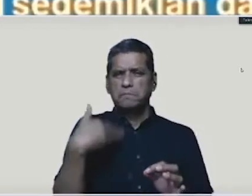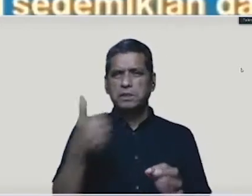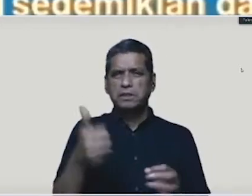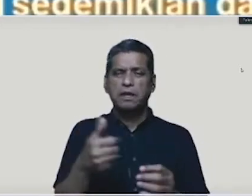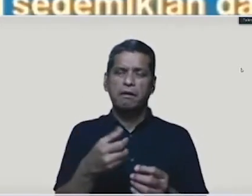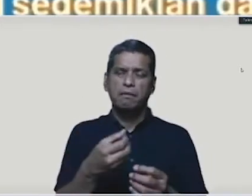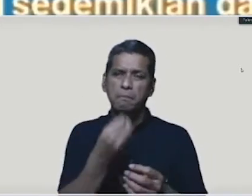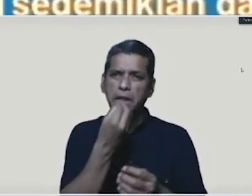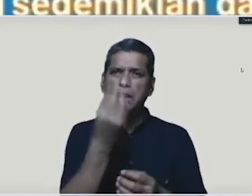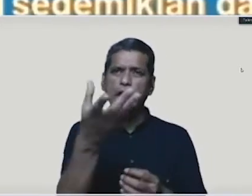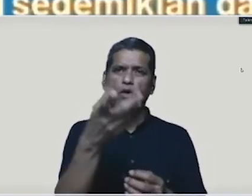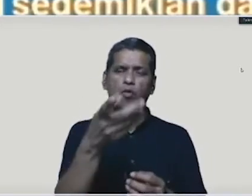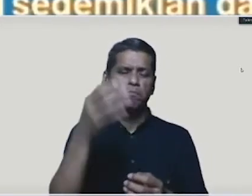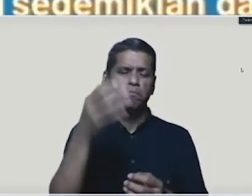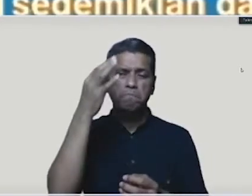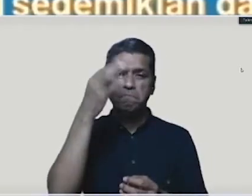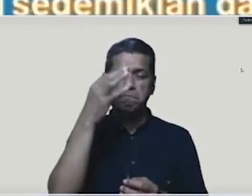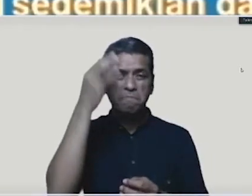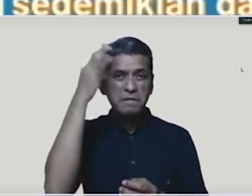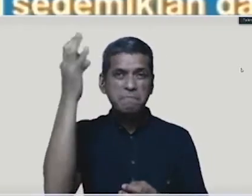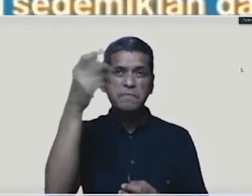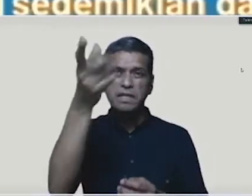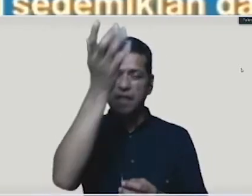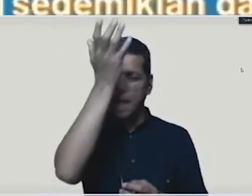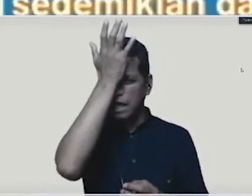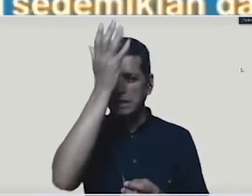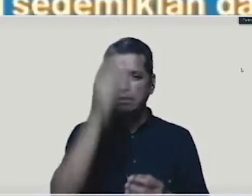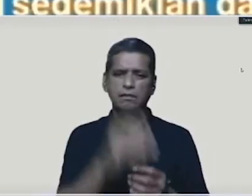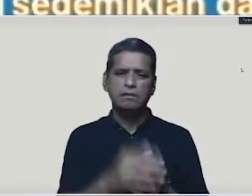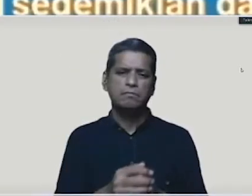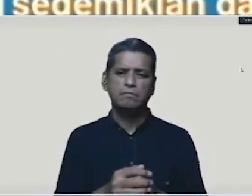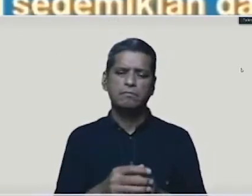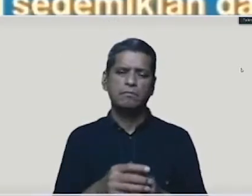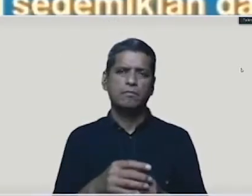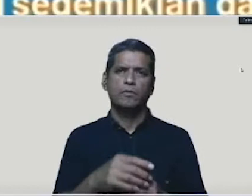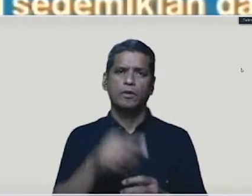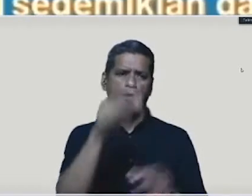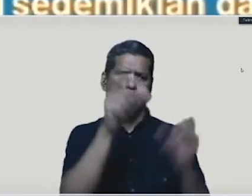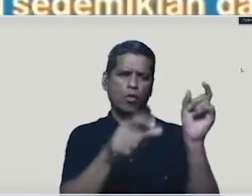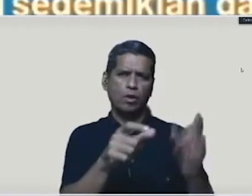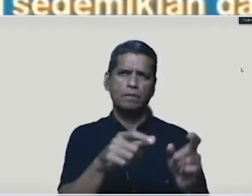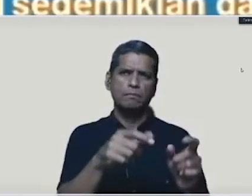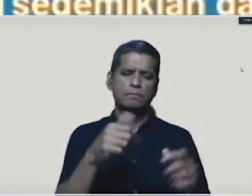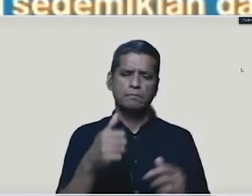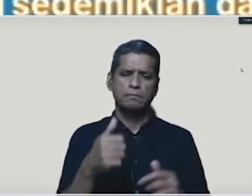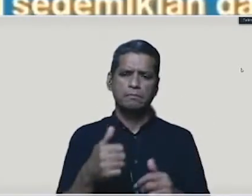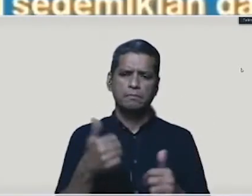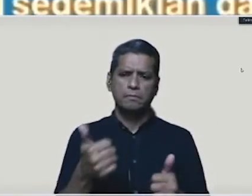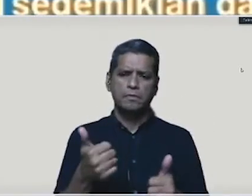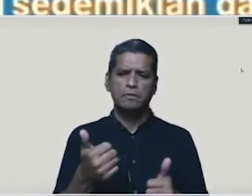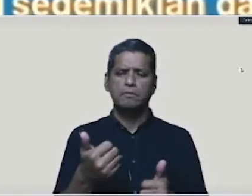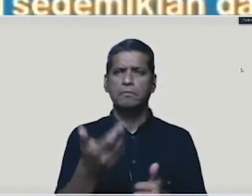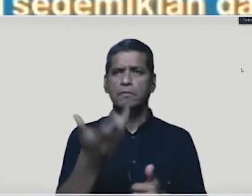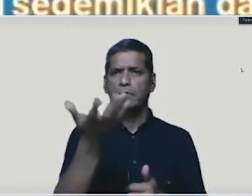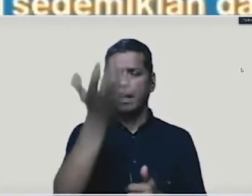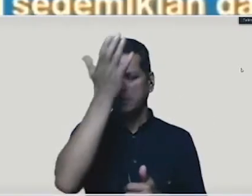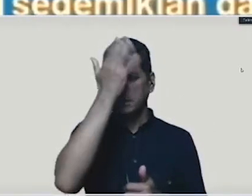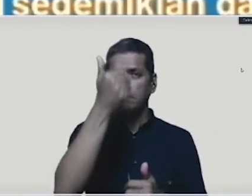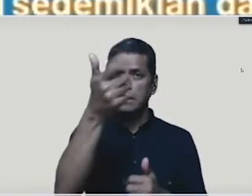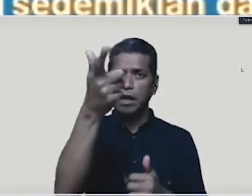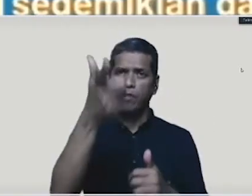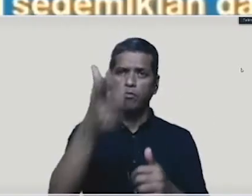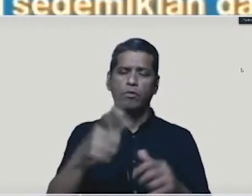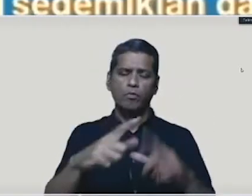apa yang diminta tuanku raja dan tidak pernah seorang raja bagaimanapun Agungnya dan besar